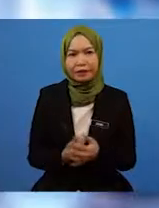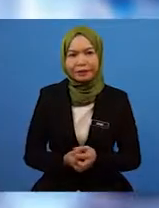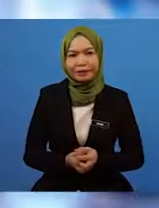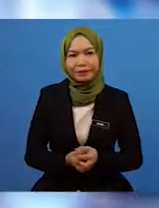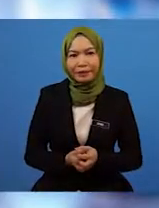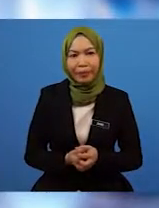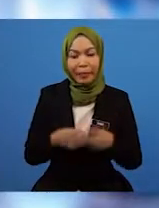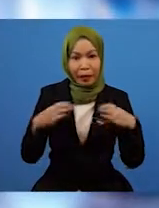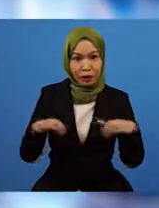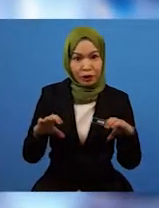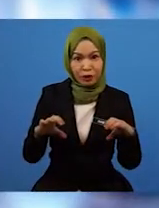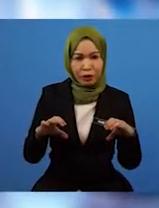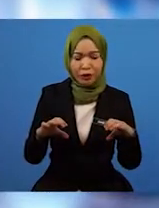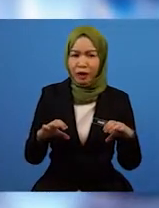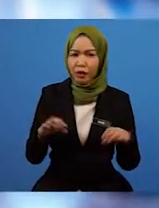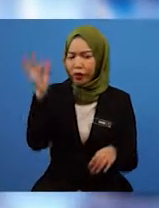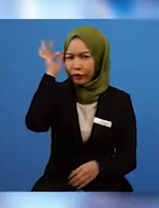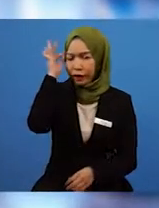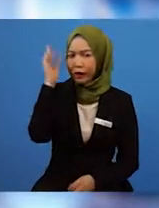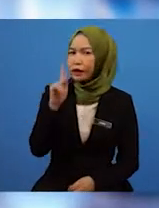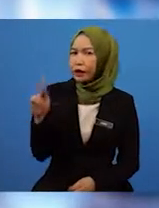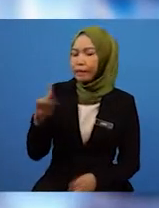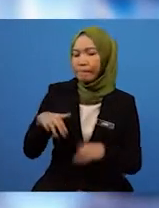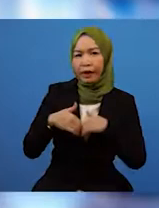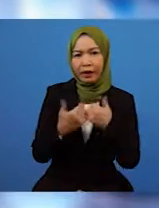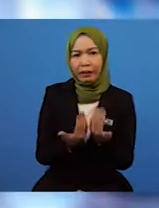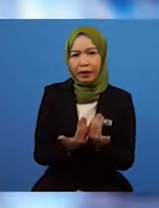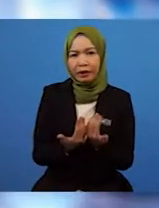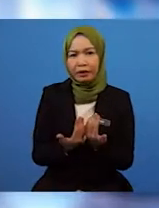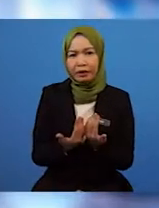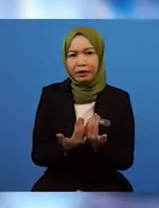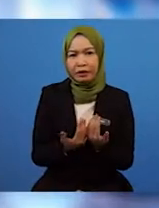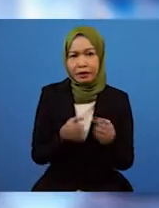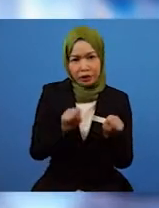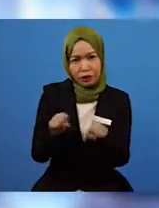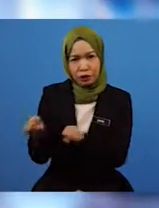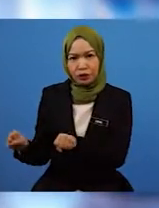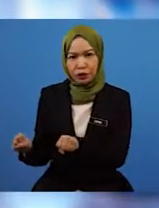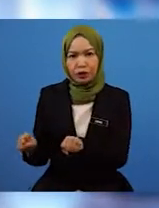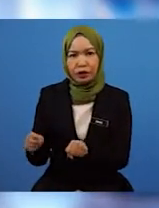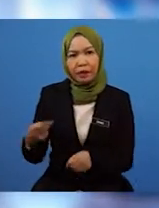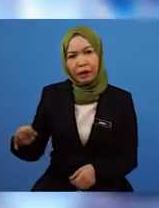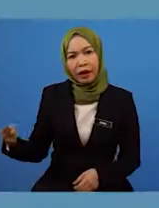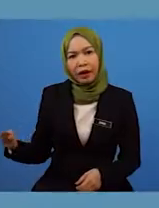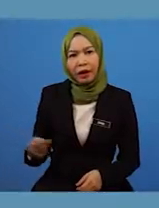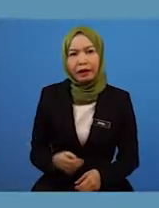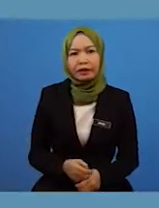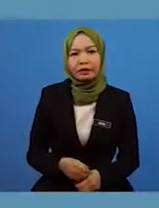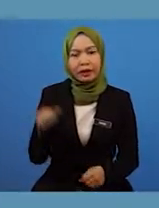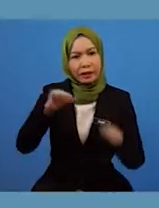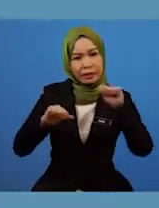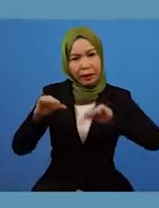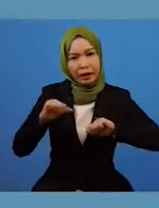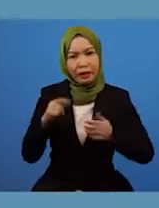Murid-murid, cuba bayangkan bagaimana susunan radas eksperimen ini.